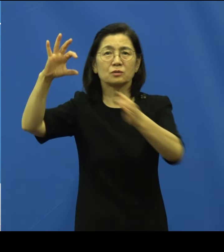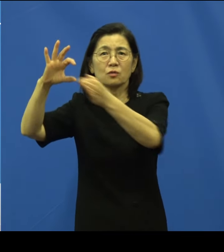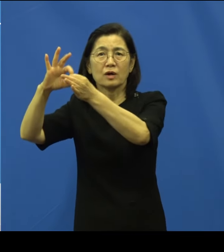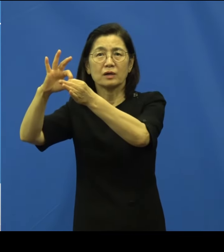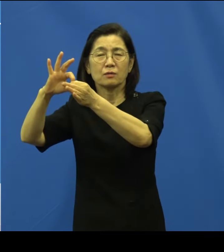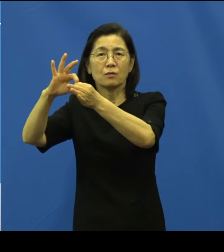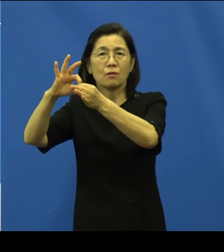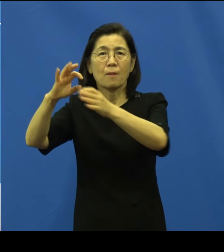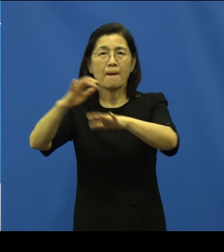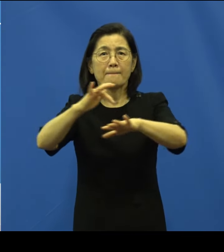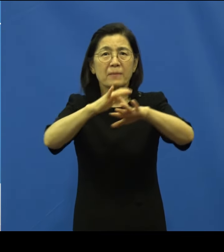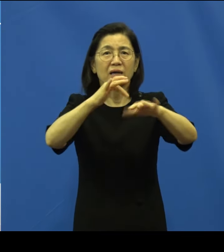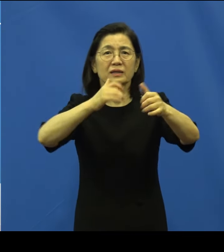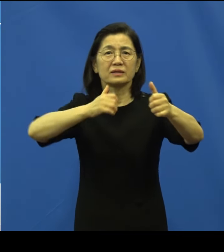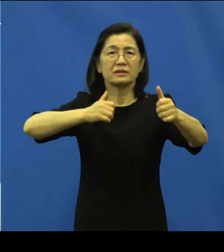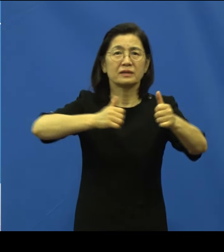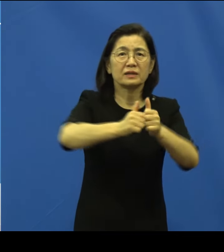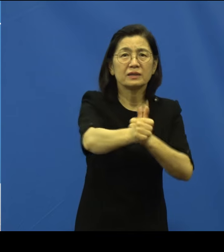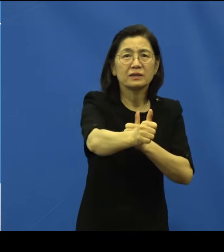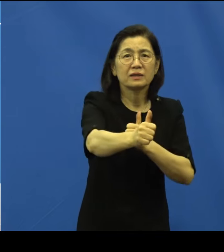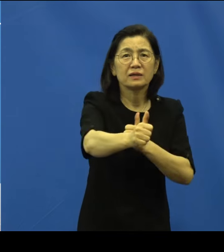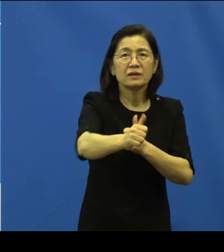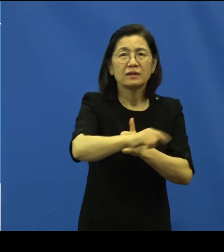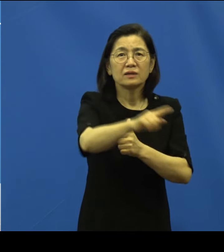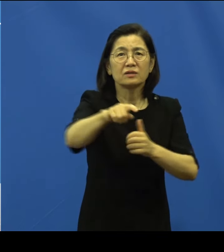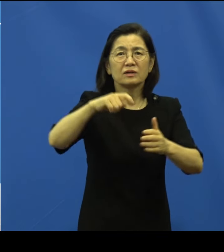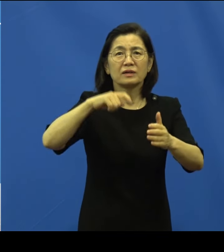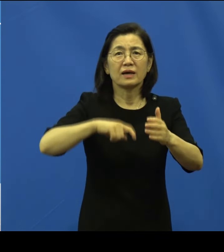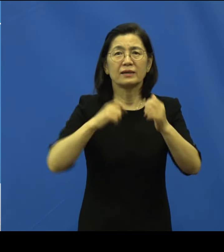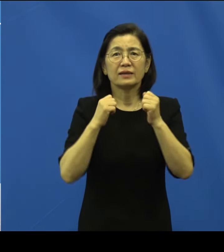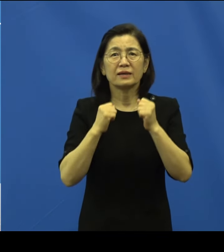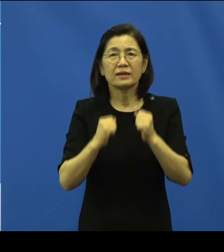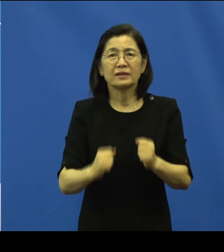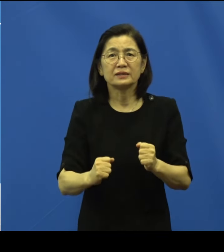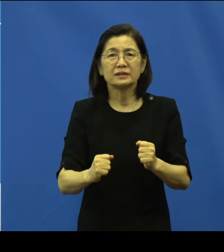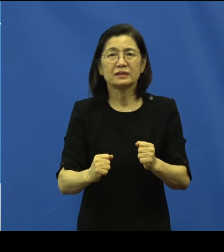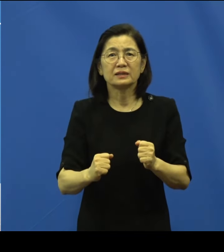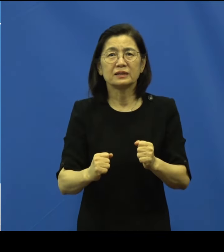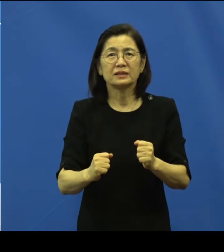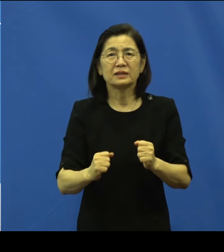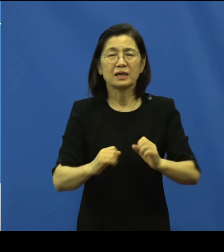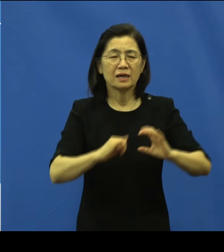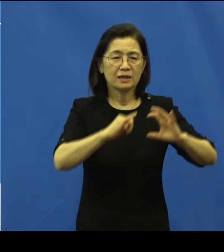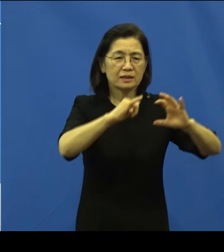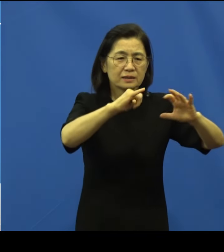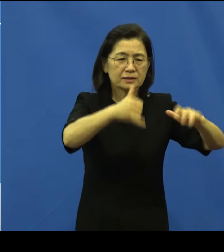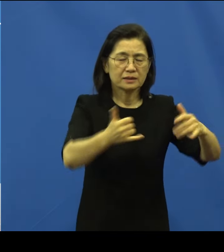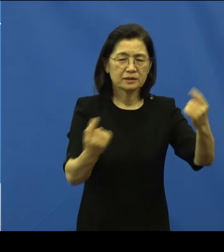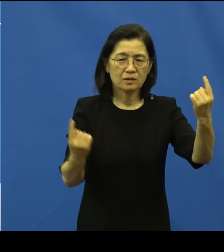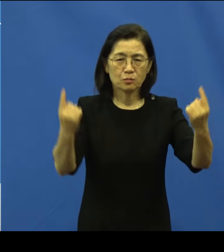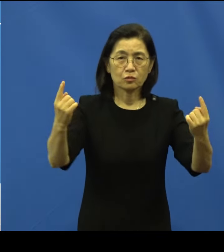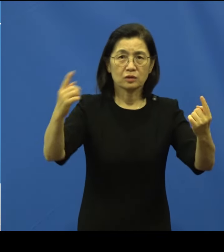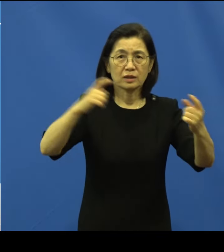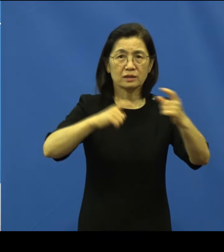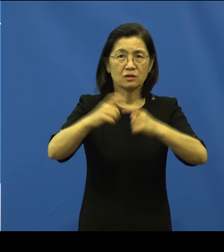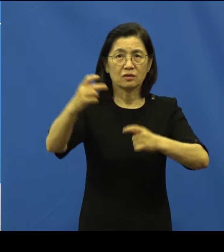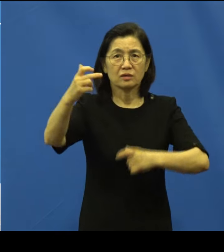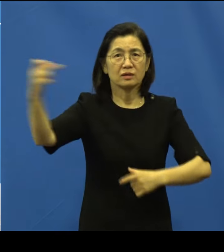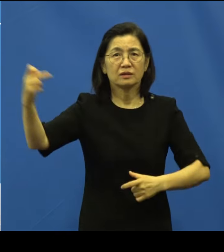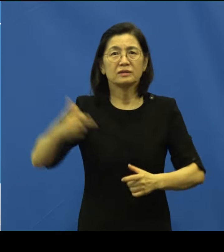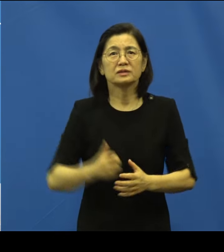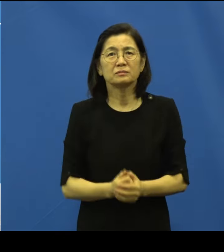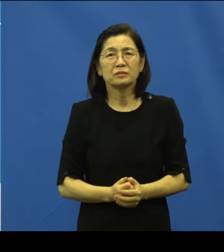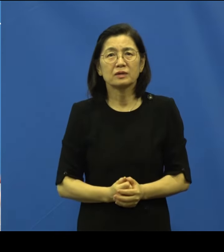이기었나니 이는 너희 안에 계신 이가 세상에 있는 자보다 크심이라. 여러분, 주변에 두려움에 사로잡혀 있는